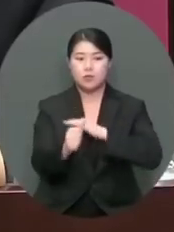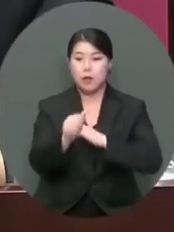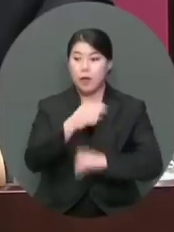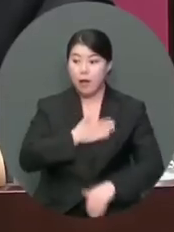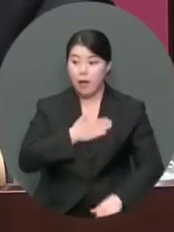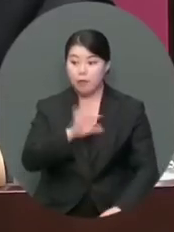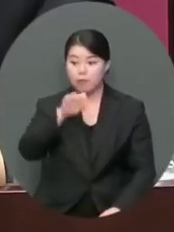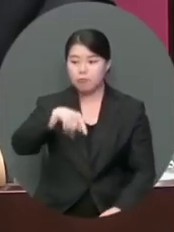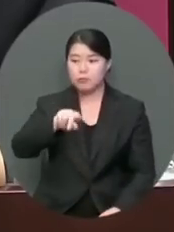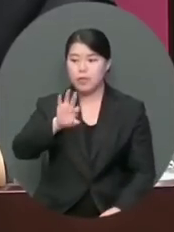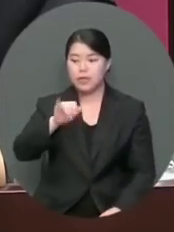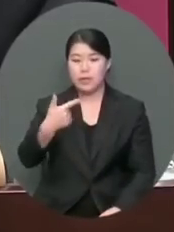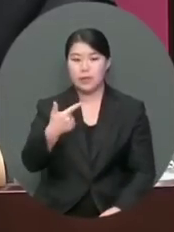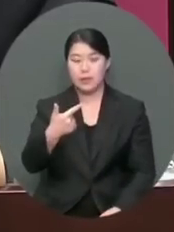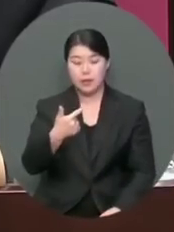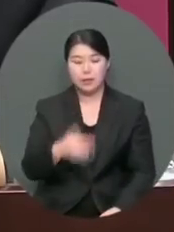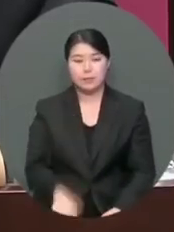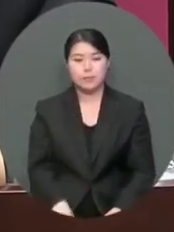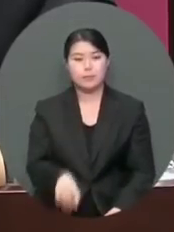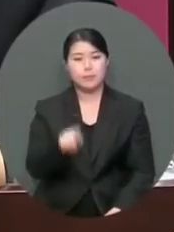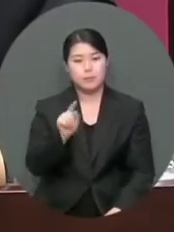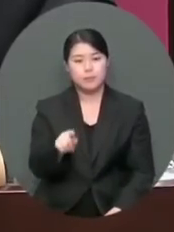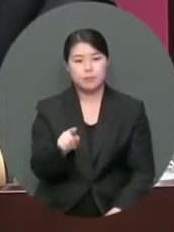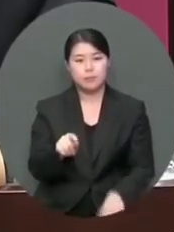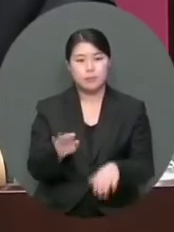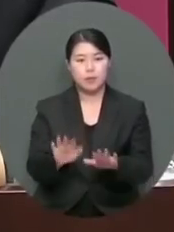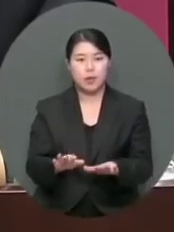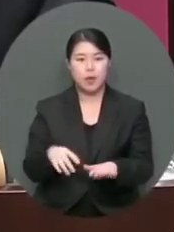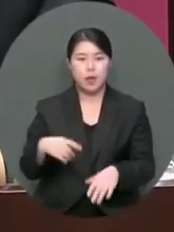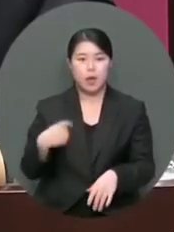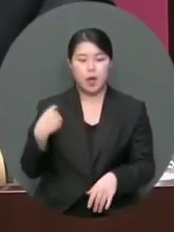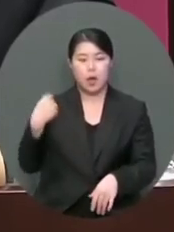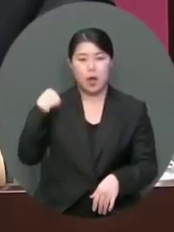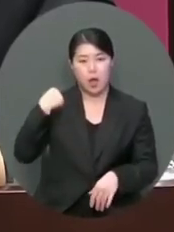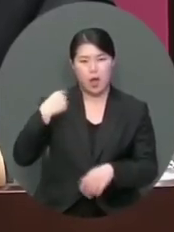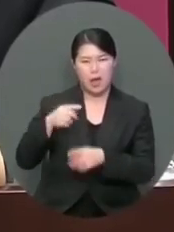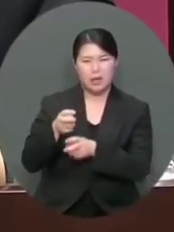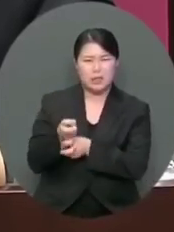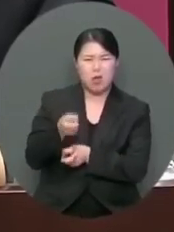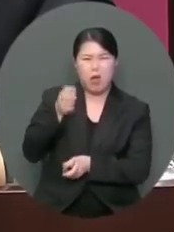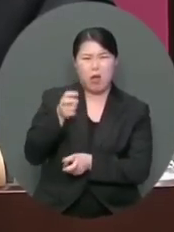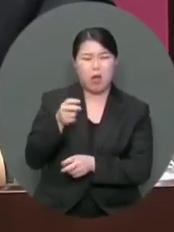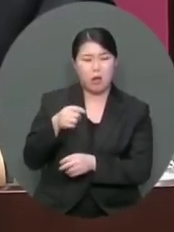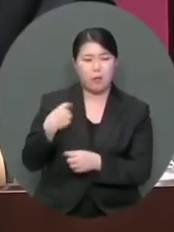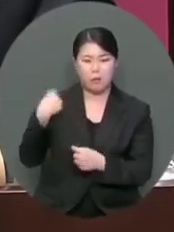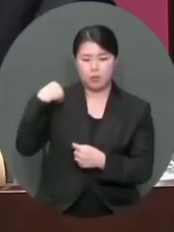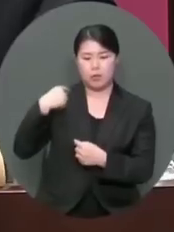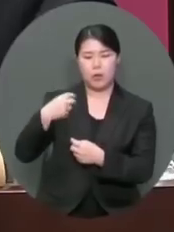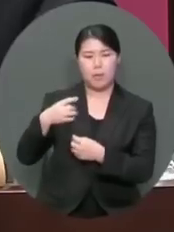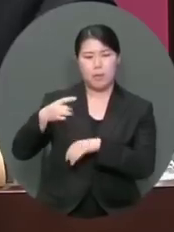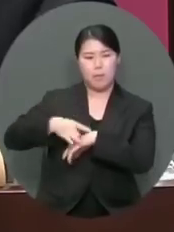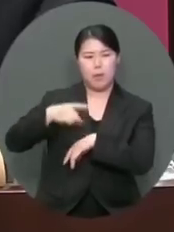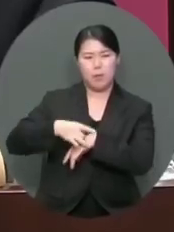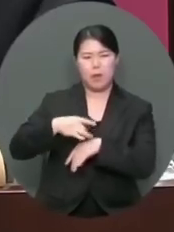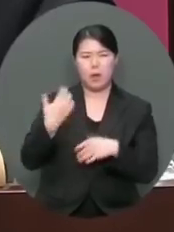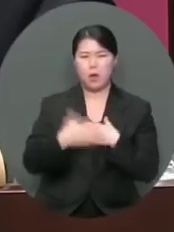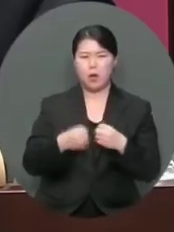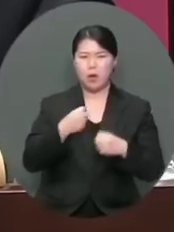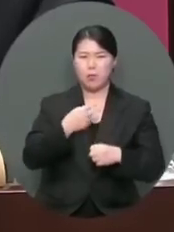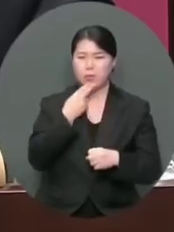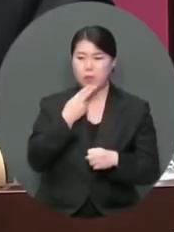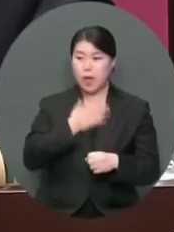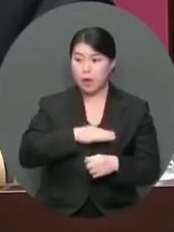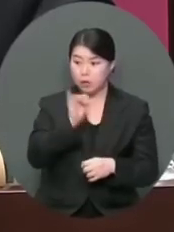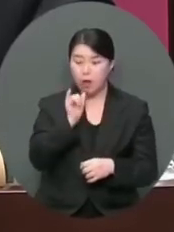압니다. 이 선수가 선천적 척추측만 골반 기형을 가지고 있다는 것도 아십니까? 네, 그렇게 뭐 건강한 것은 건강한